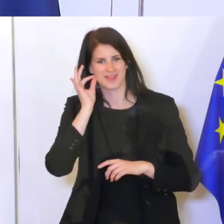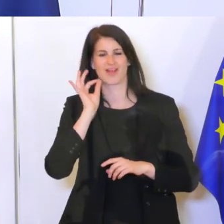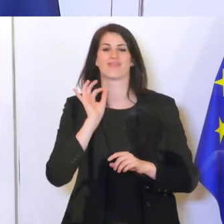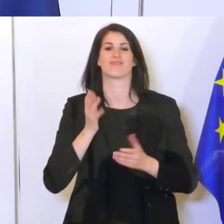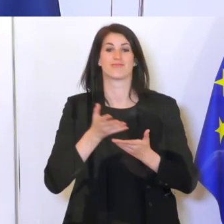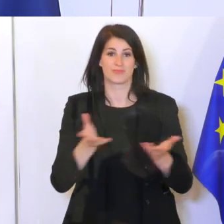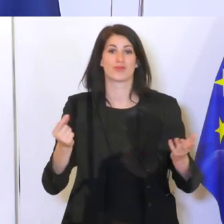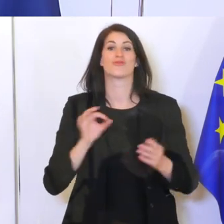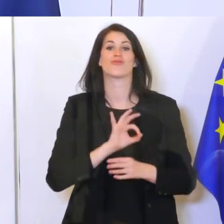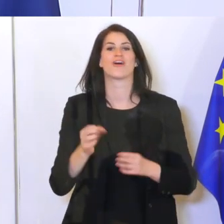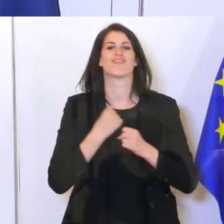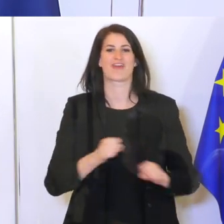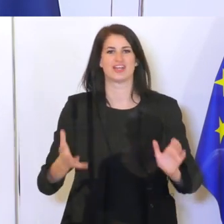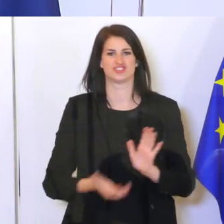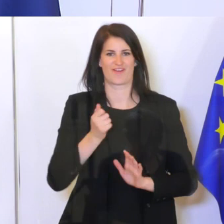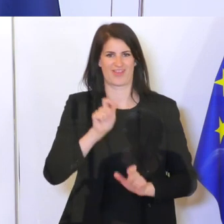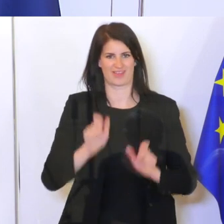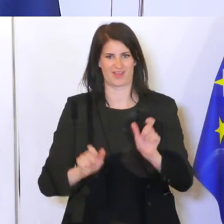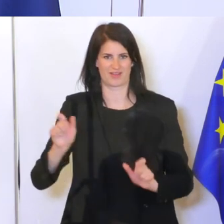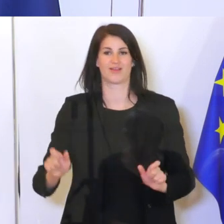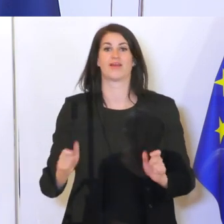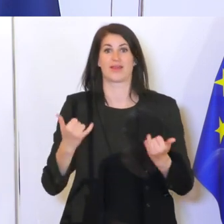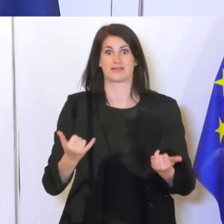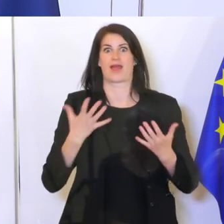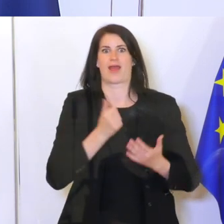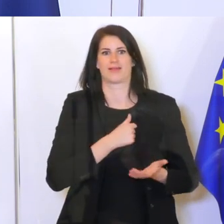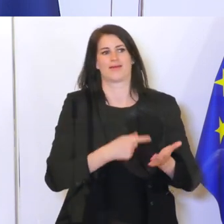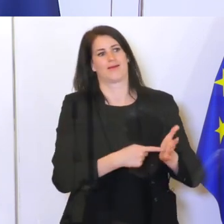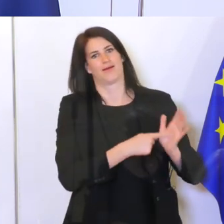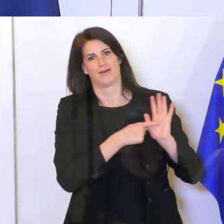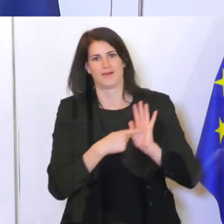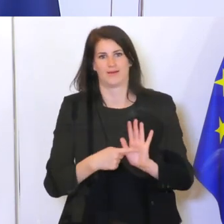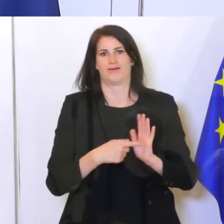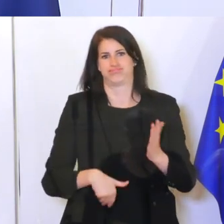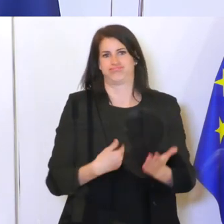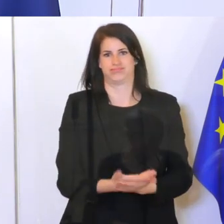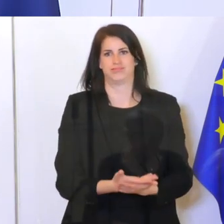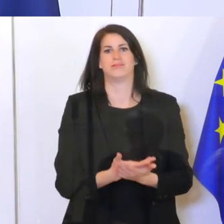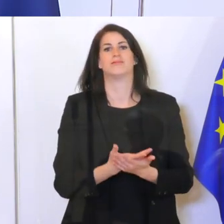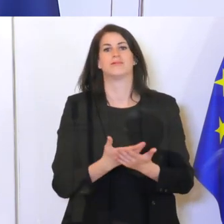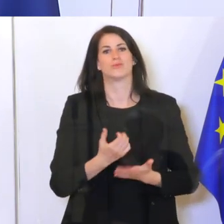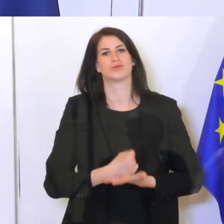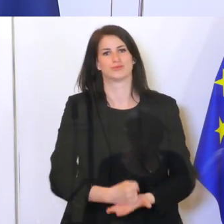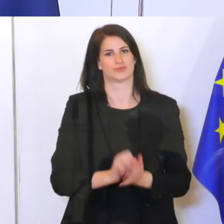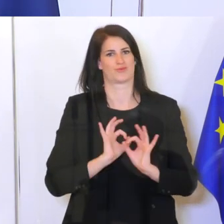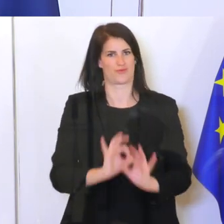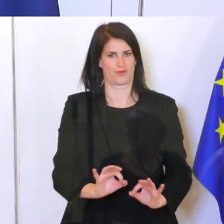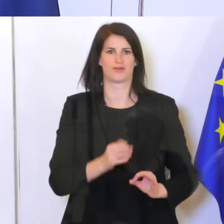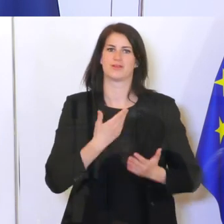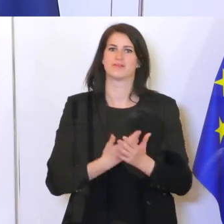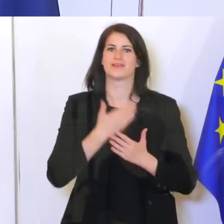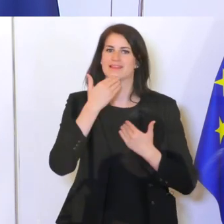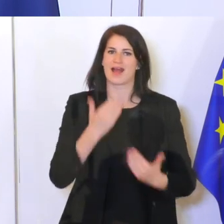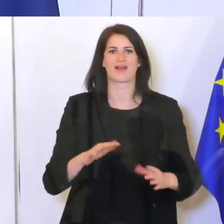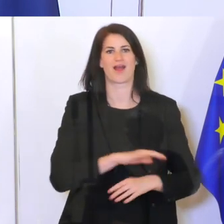die Freischaffenden, ein starkes Zeichen der Unterstützung setzen können. Ich danke allen Beteiligten